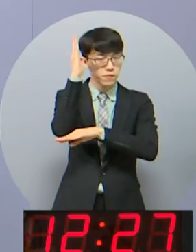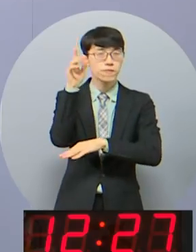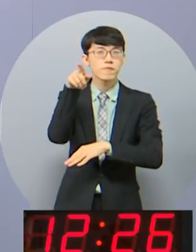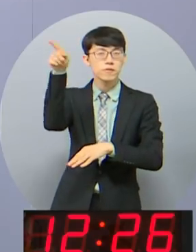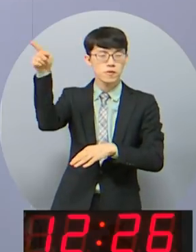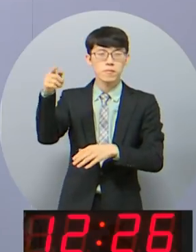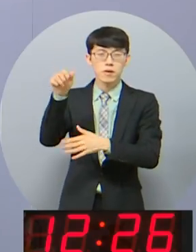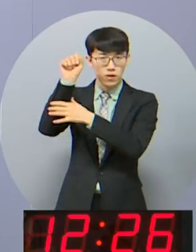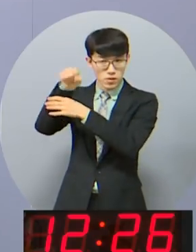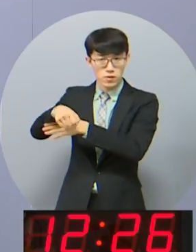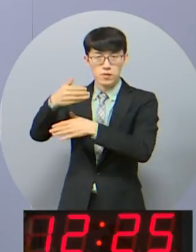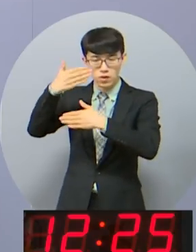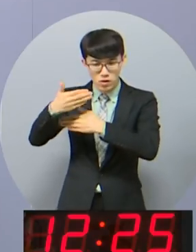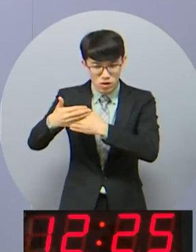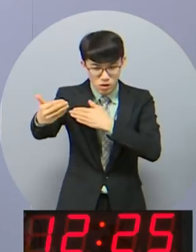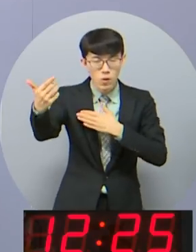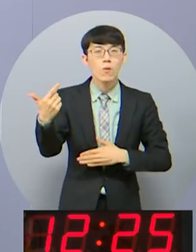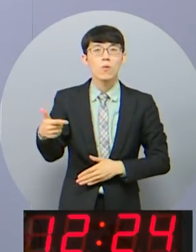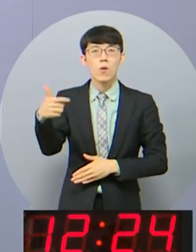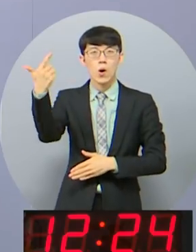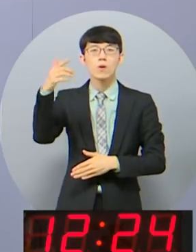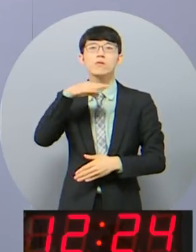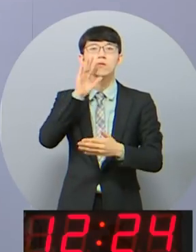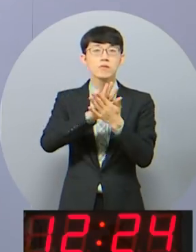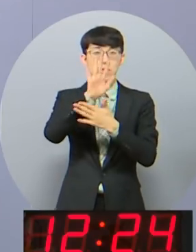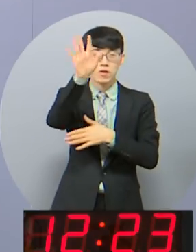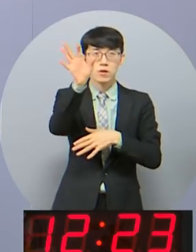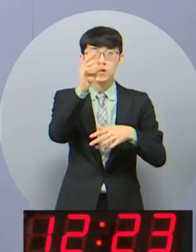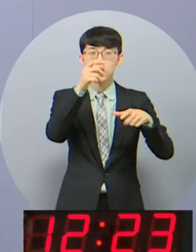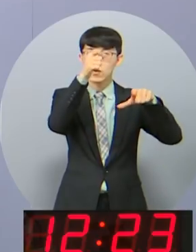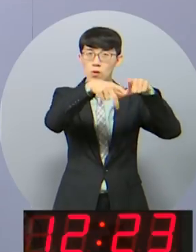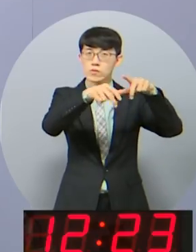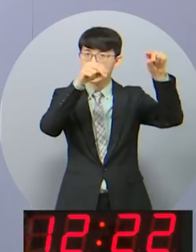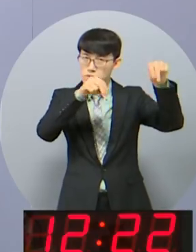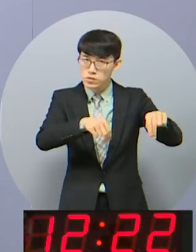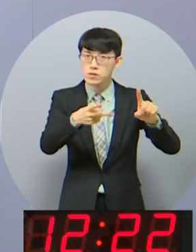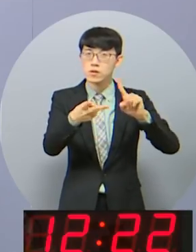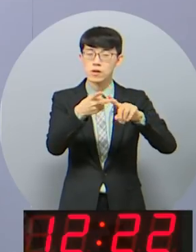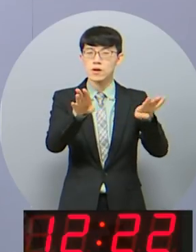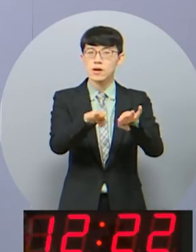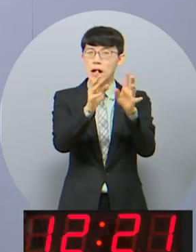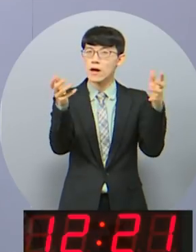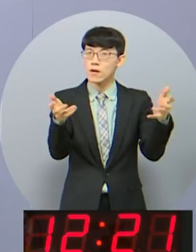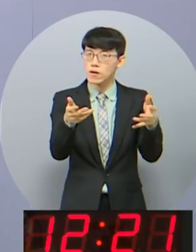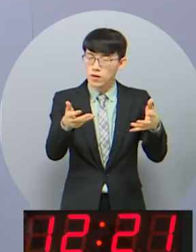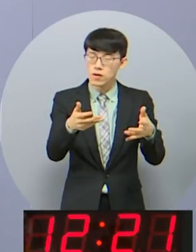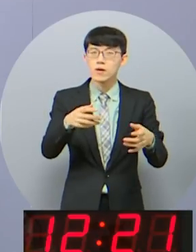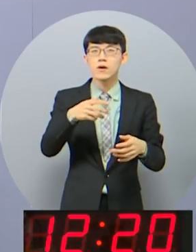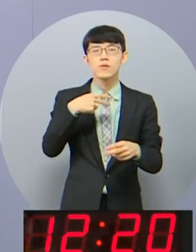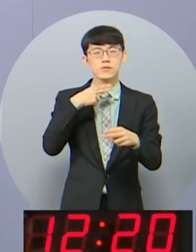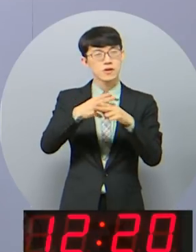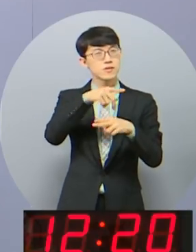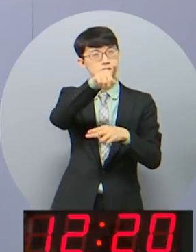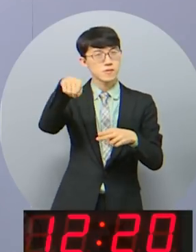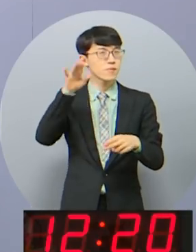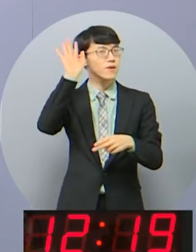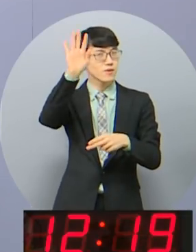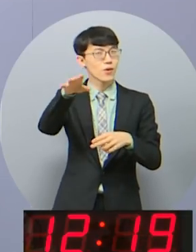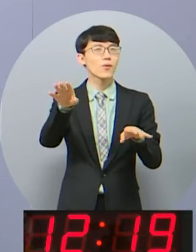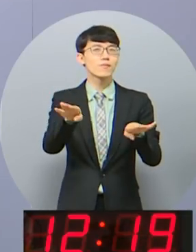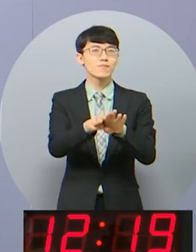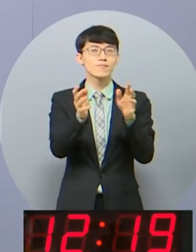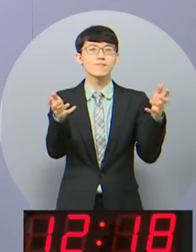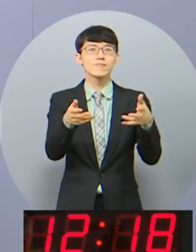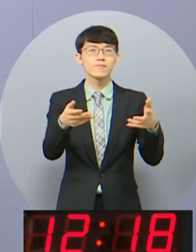程跑完，接下来签约动工施工，乡亲们期待已久的淡江大桥就即将要施工了。那